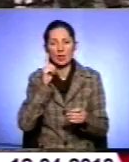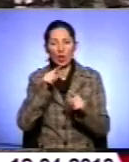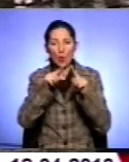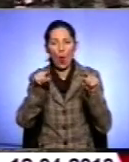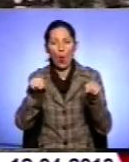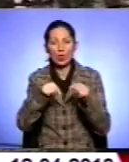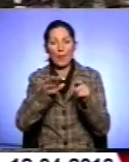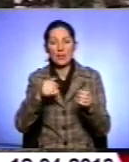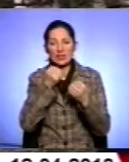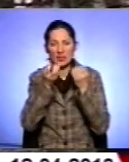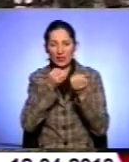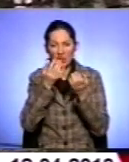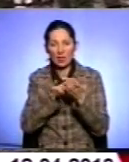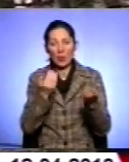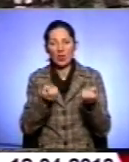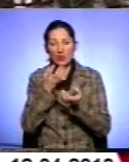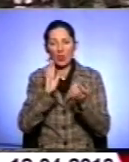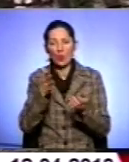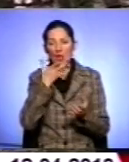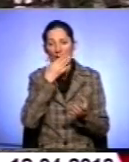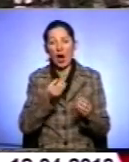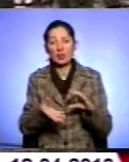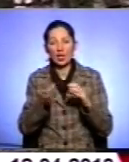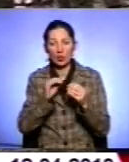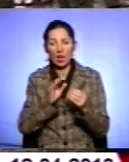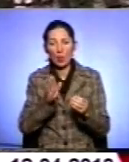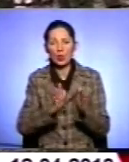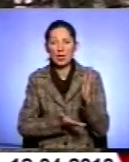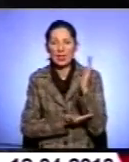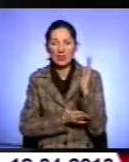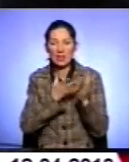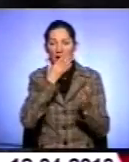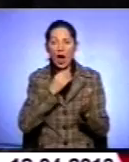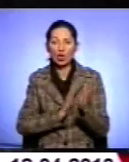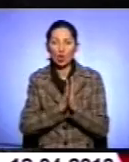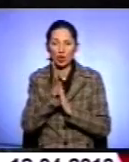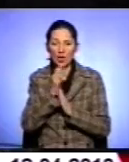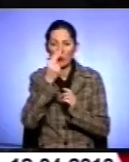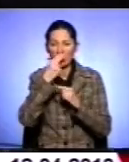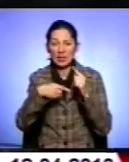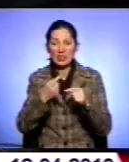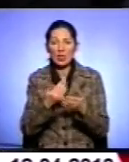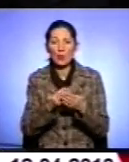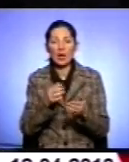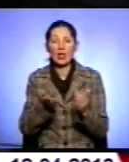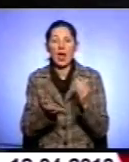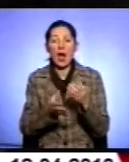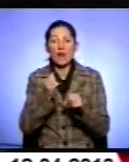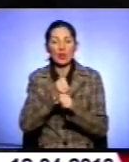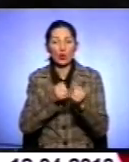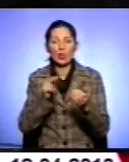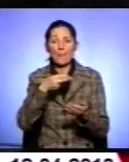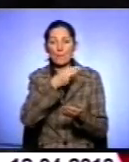після цвітіння. І буде гарний результат, і буде деревце гарно рости в вашому саду. Традиційно перед Великоднем підбілюють дерева. Для